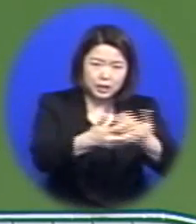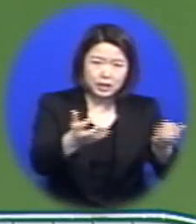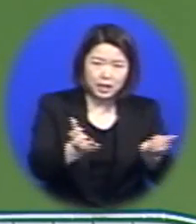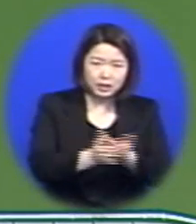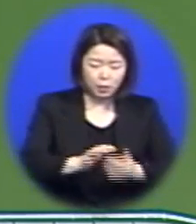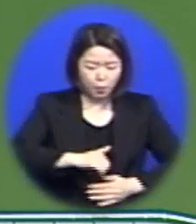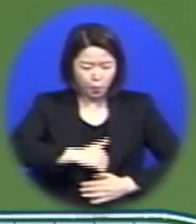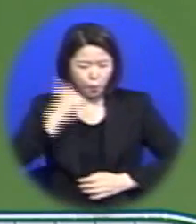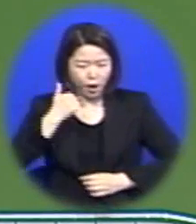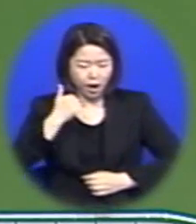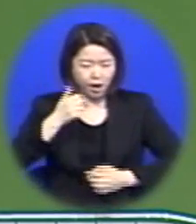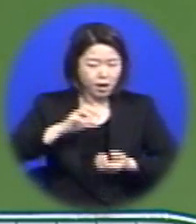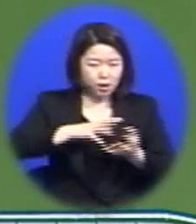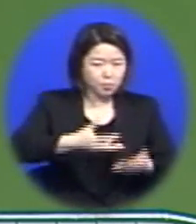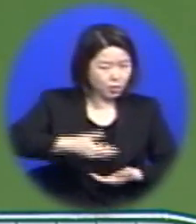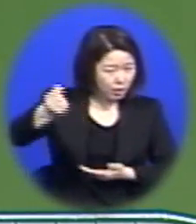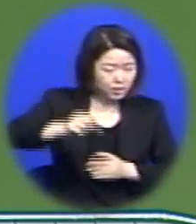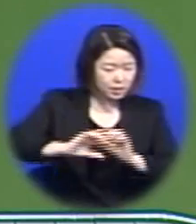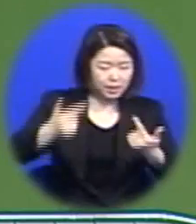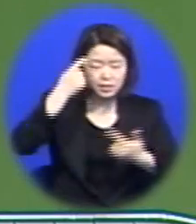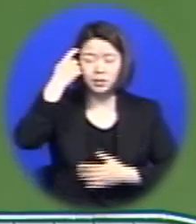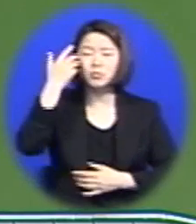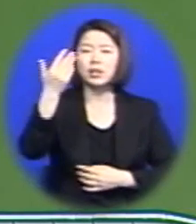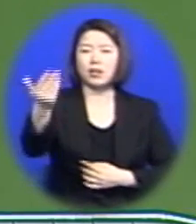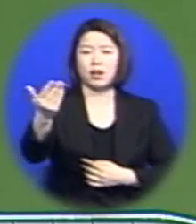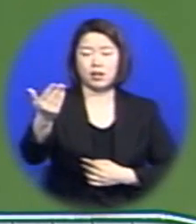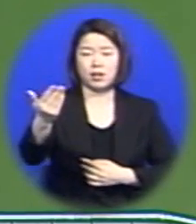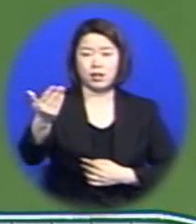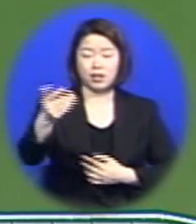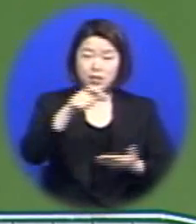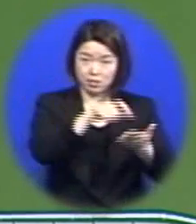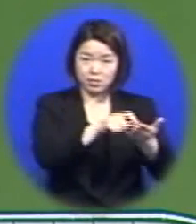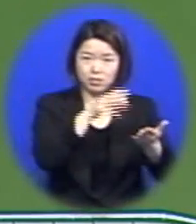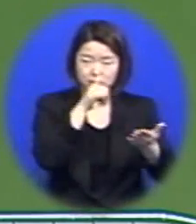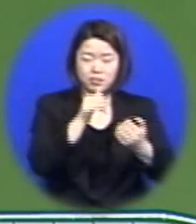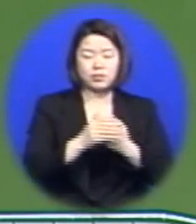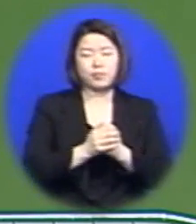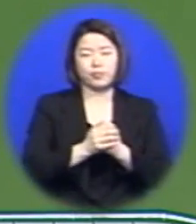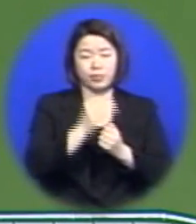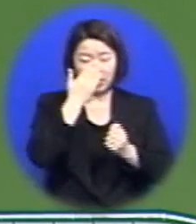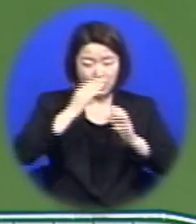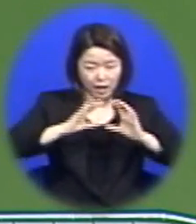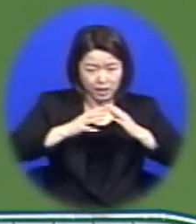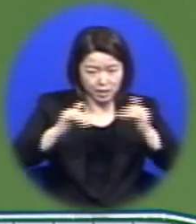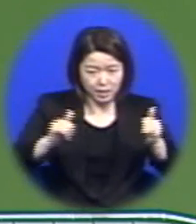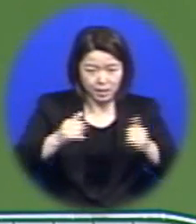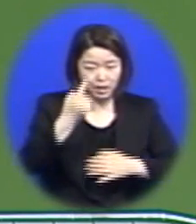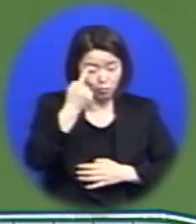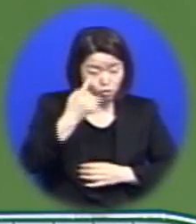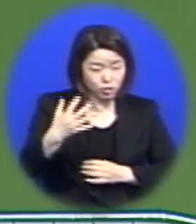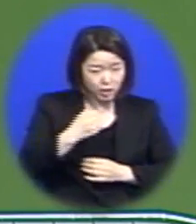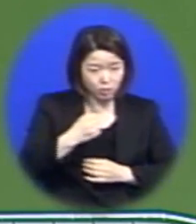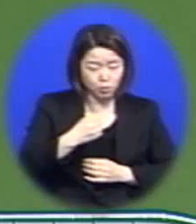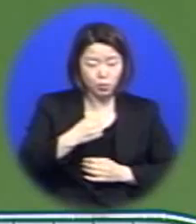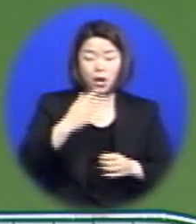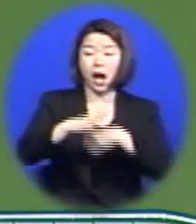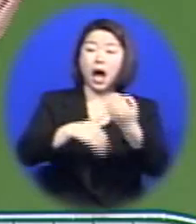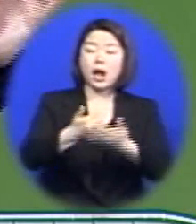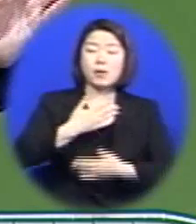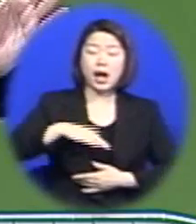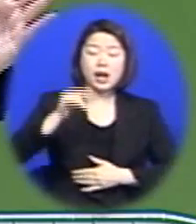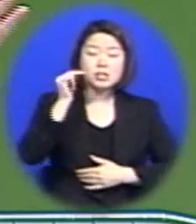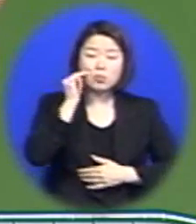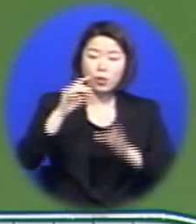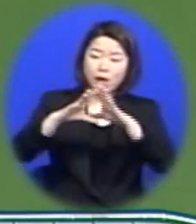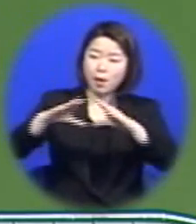않으십니까 자 이스라엘 백성의 눈으로 바벨론 하나님을 알지 못하는 바벨론 군사들이 예루살렘